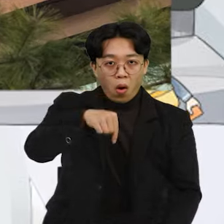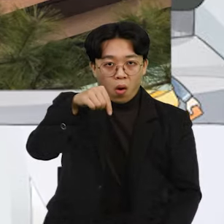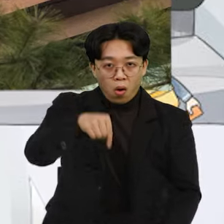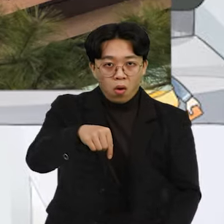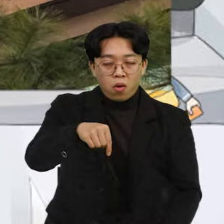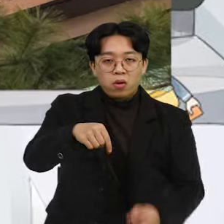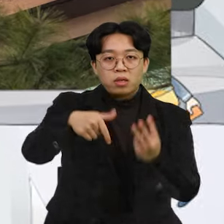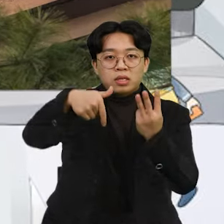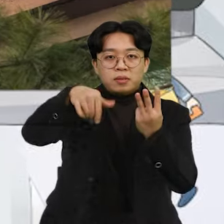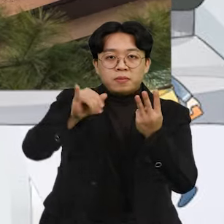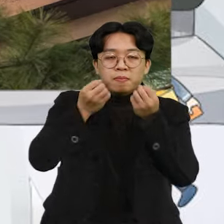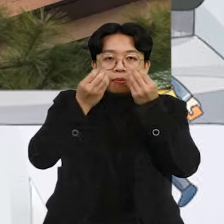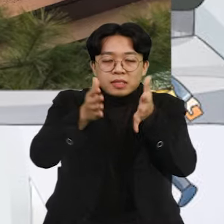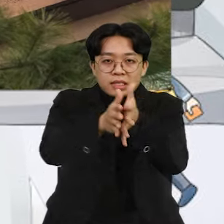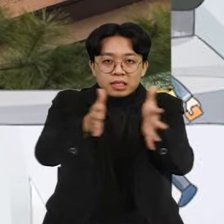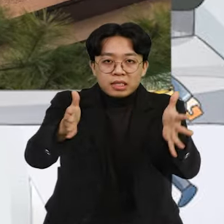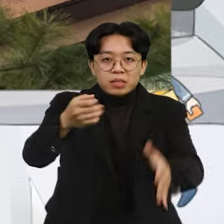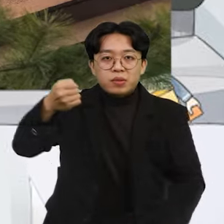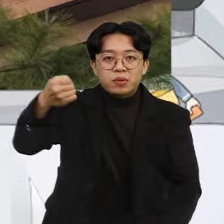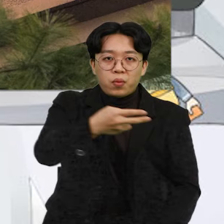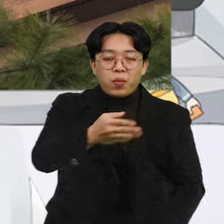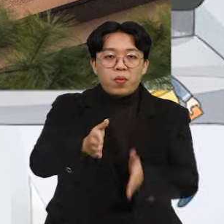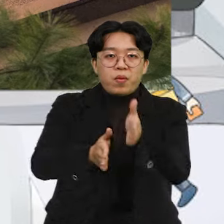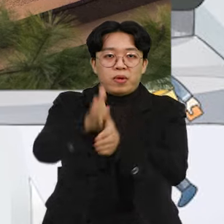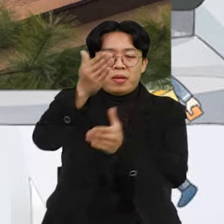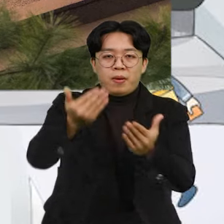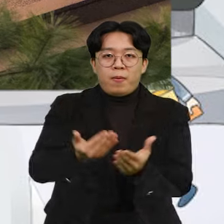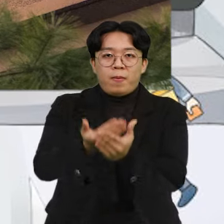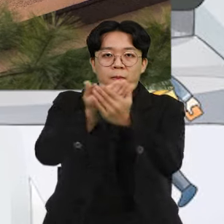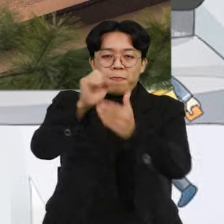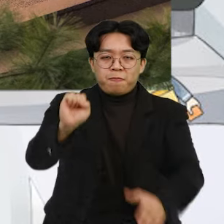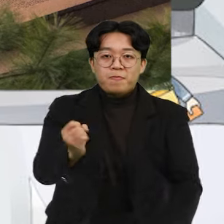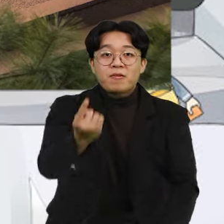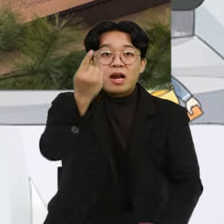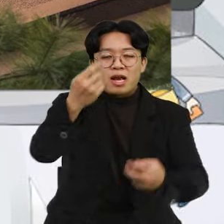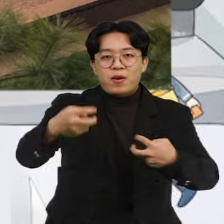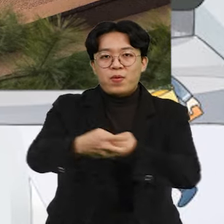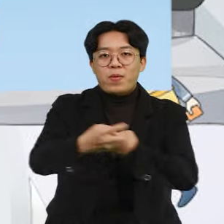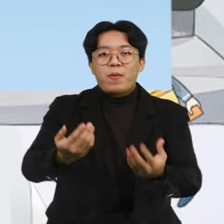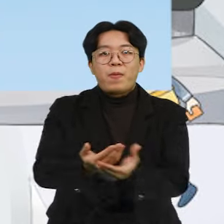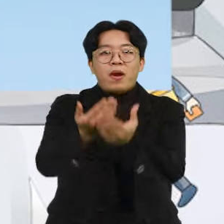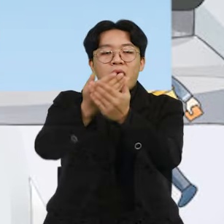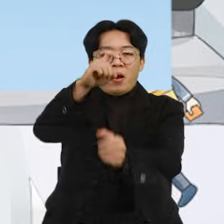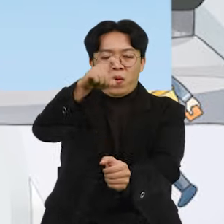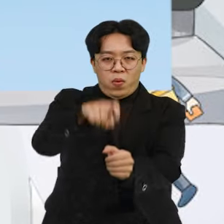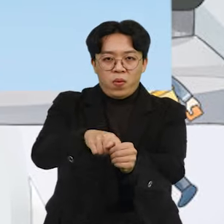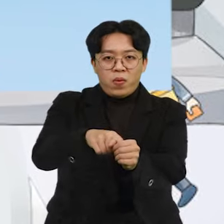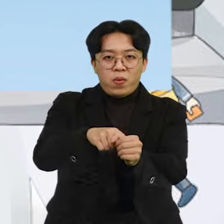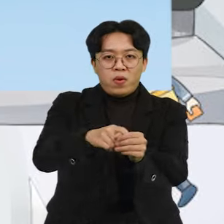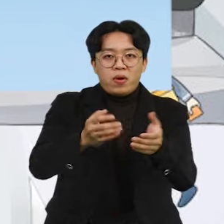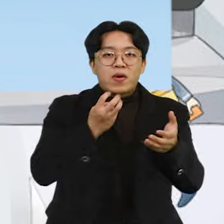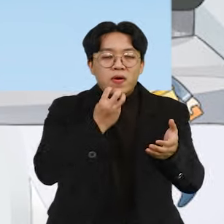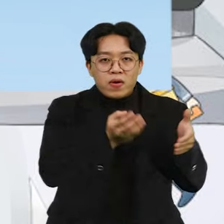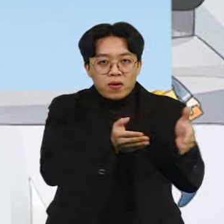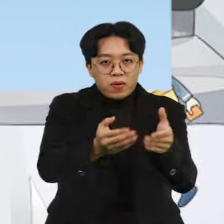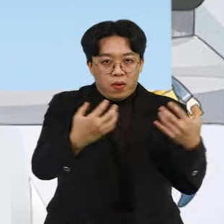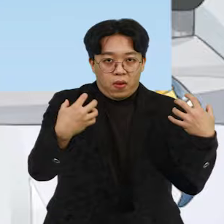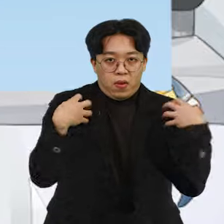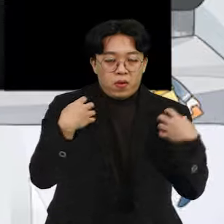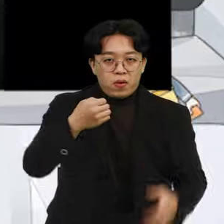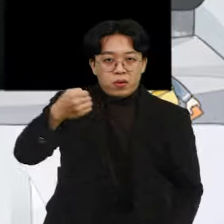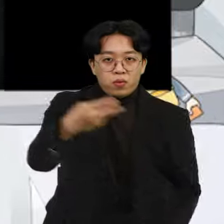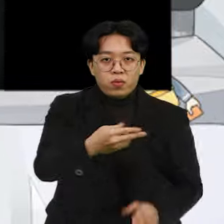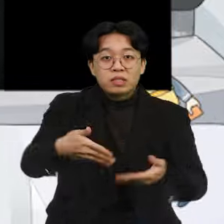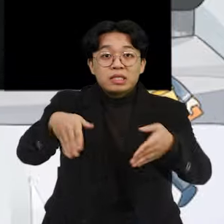광명시는 광명시흥 3기 신도시를 비롯해 도시 성장에 따른 광역교통 개선을 위해 상위 기관인 경기도 및 관련